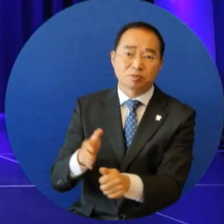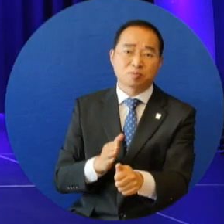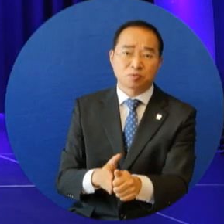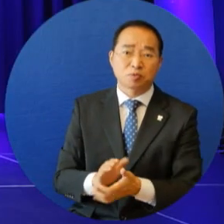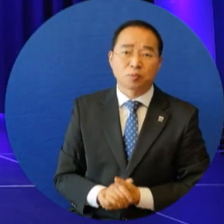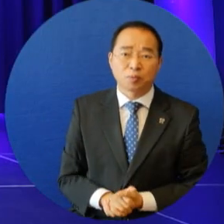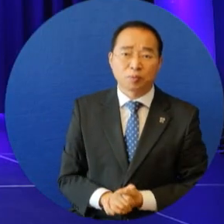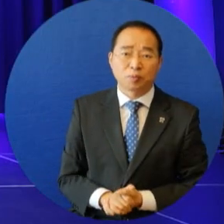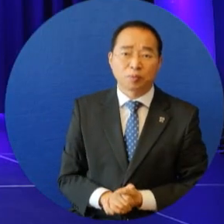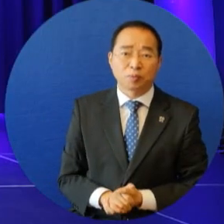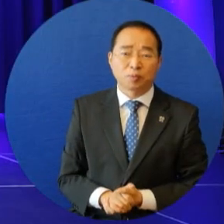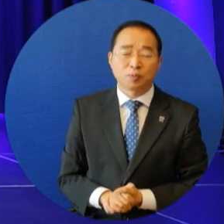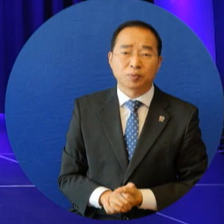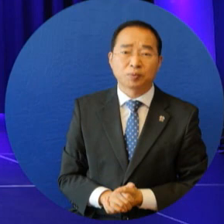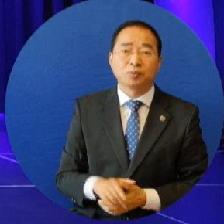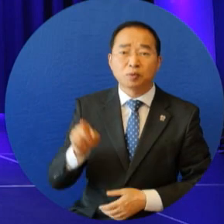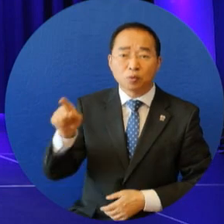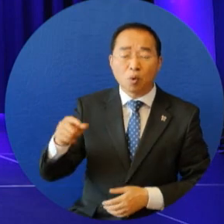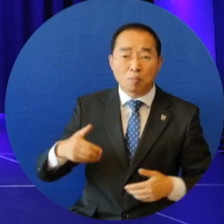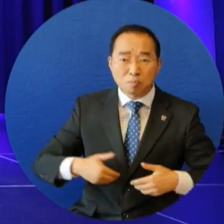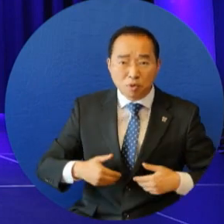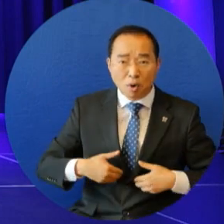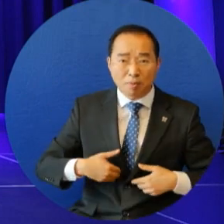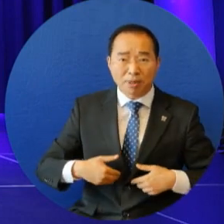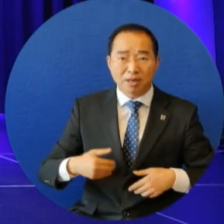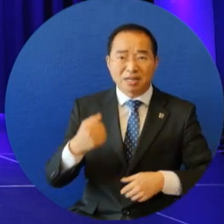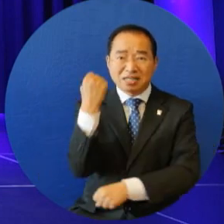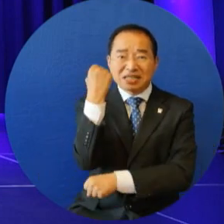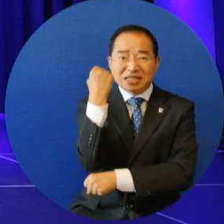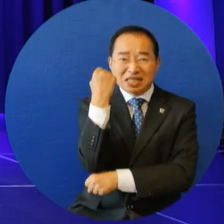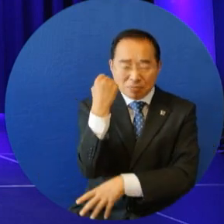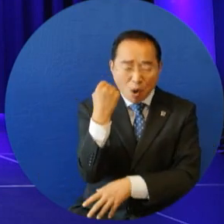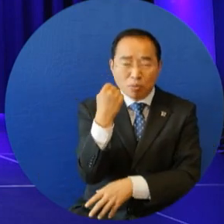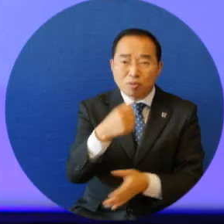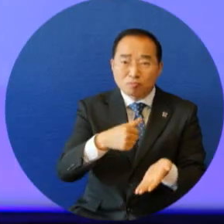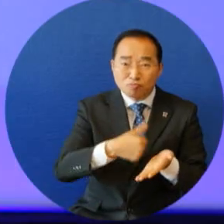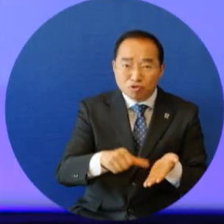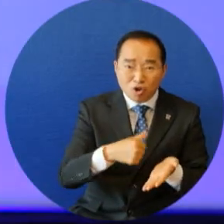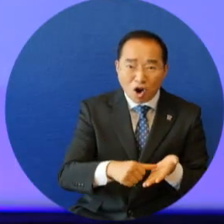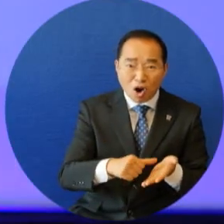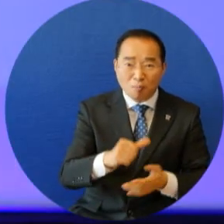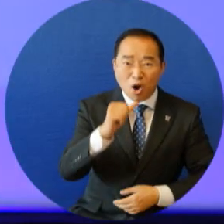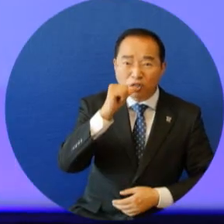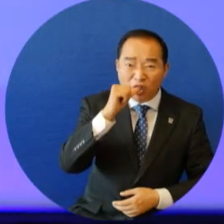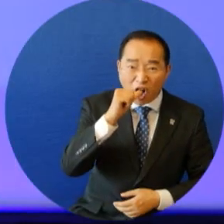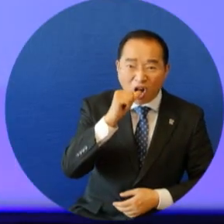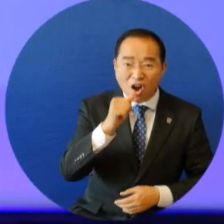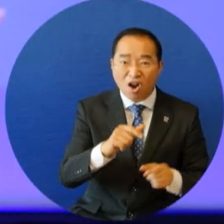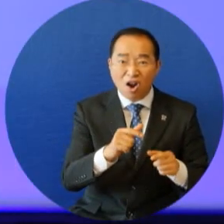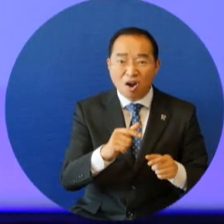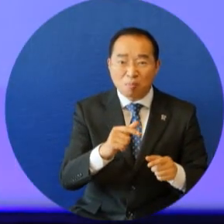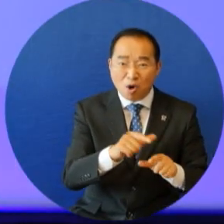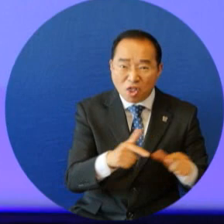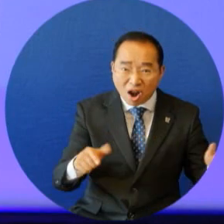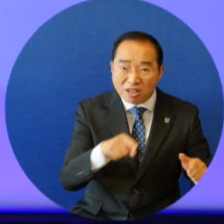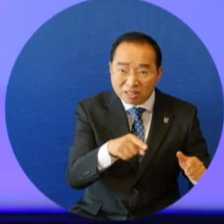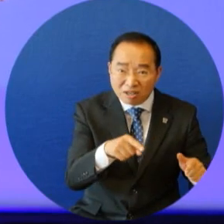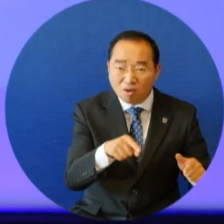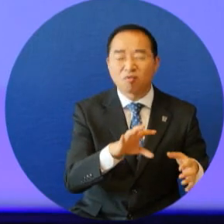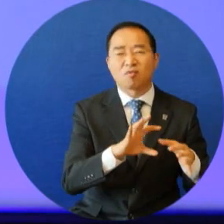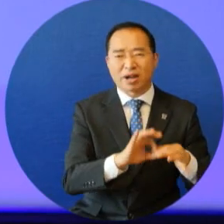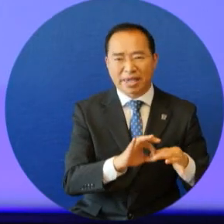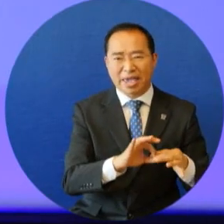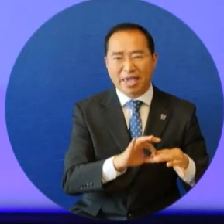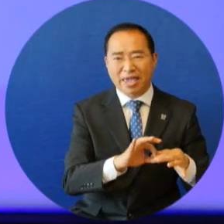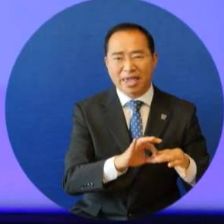그리고 또 다른 하나는 이 양반은 원자재를 얘기합니다. 그래서 포트폴리오를 할 때 물가 연동